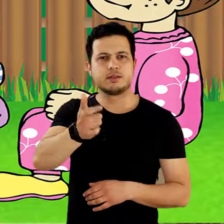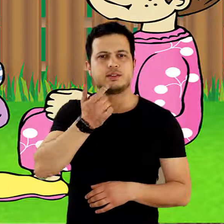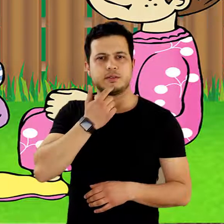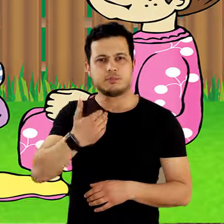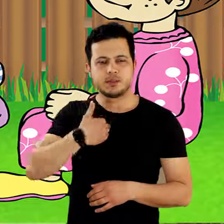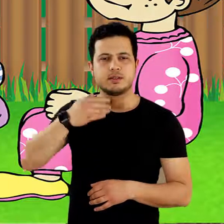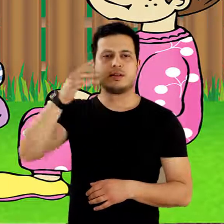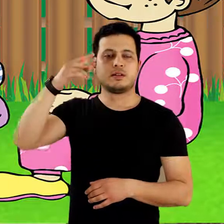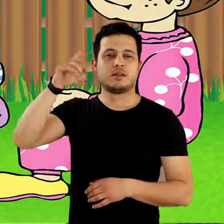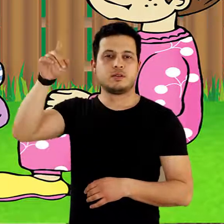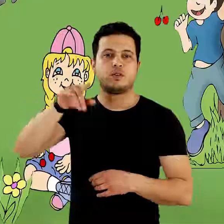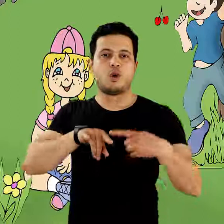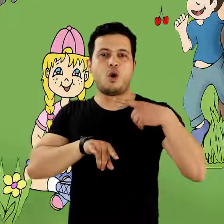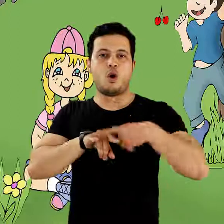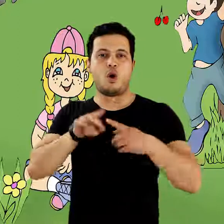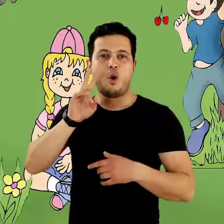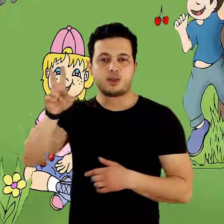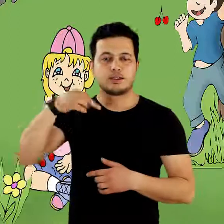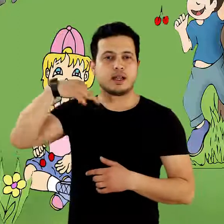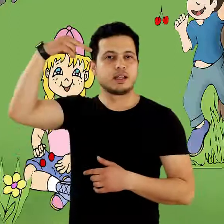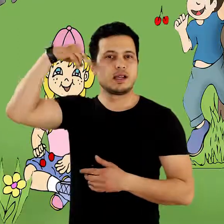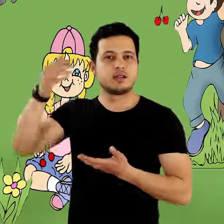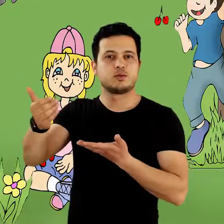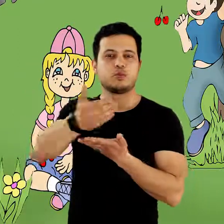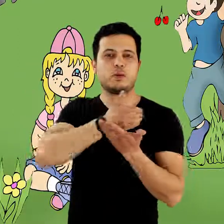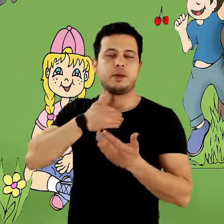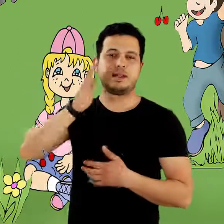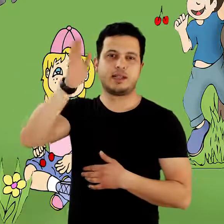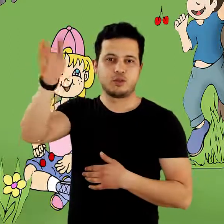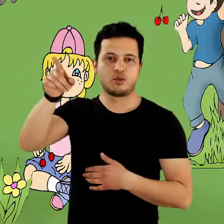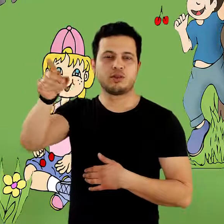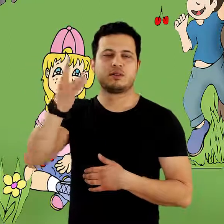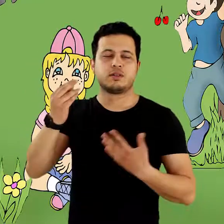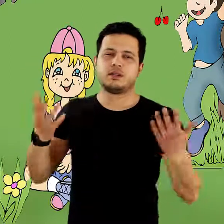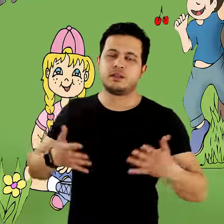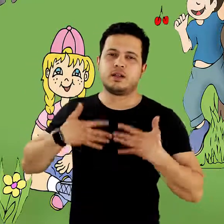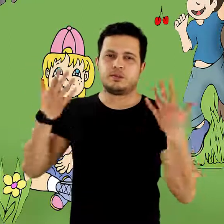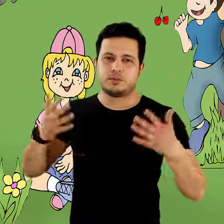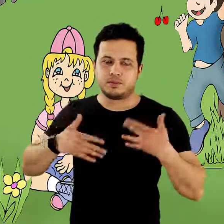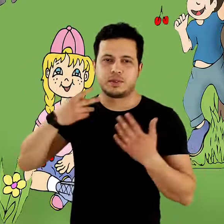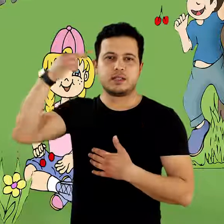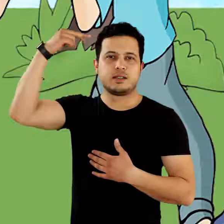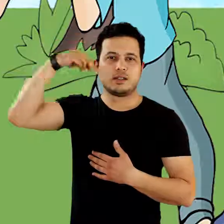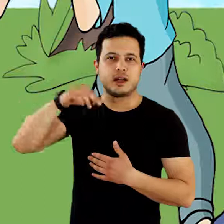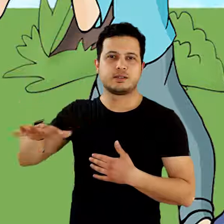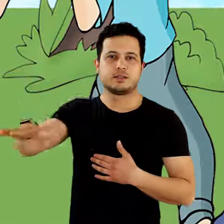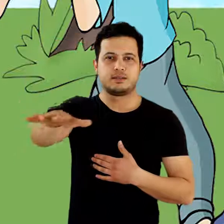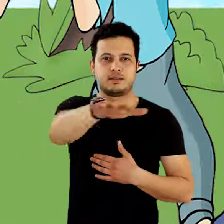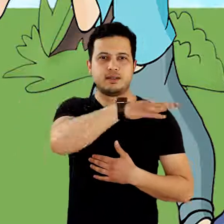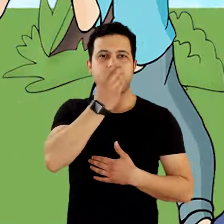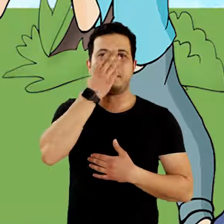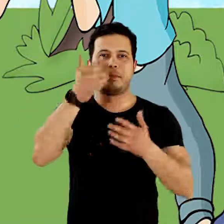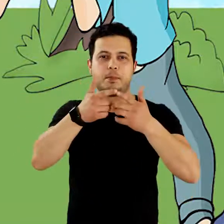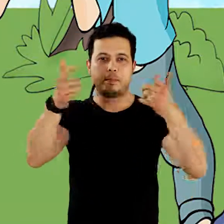götürürdü. Orada çok eğlenirdik. Kiraz tarlalarında oradan oraya koşar, kiraz